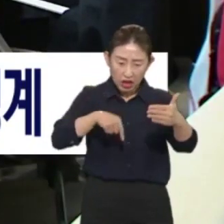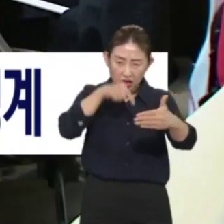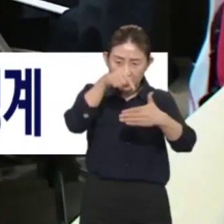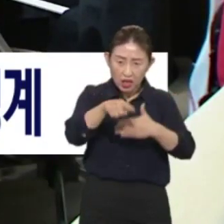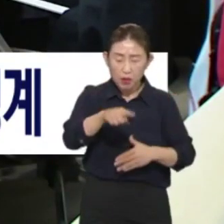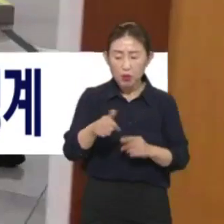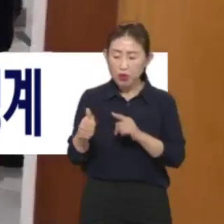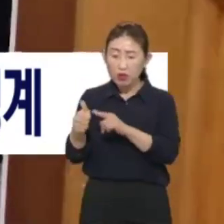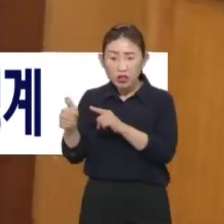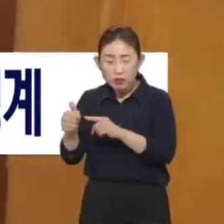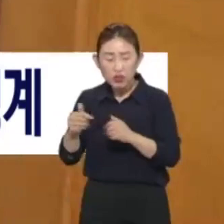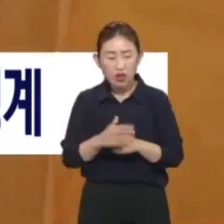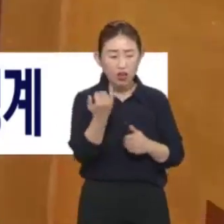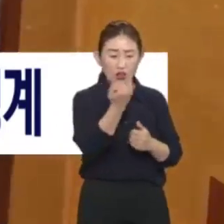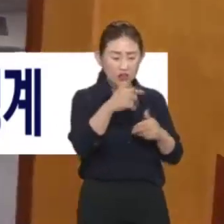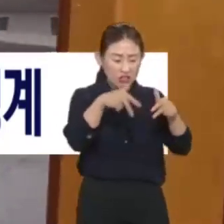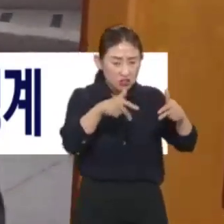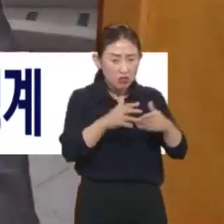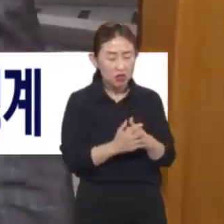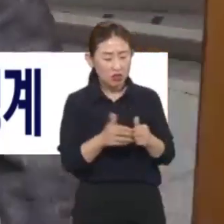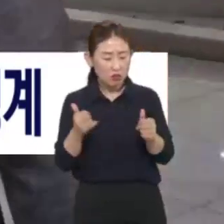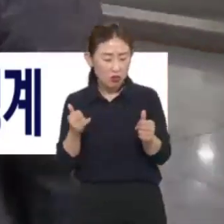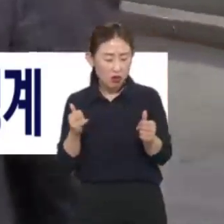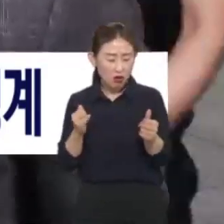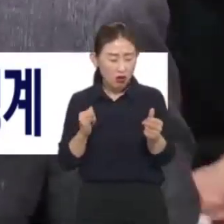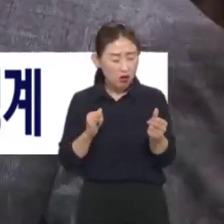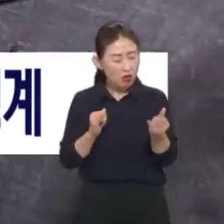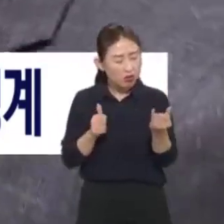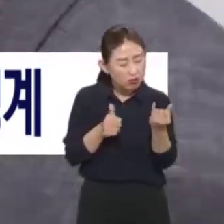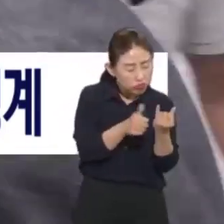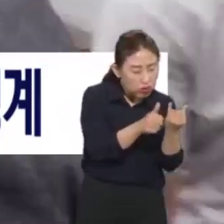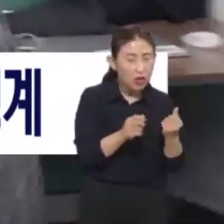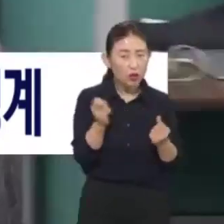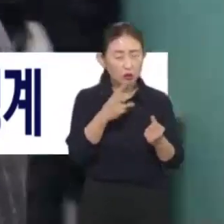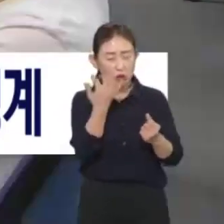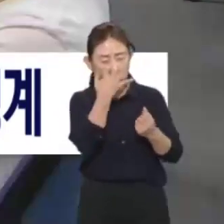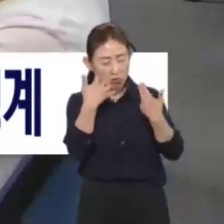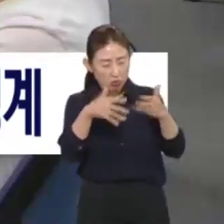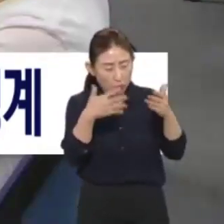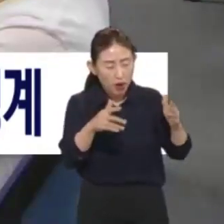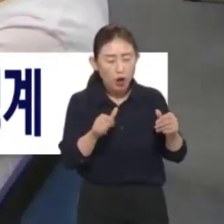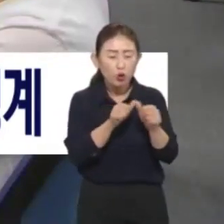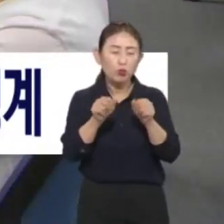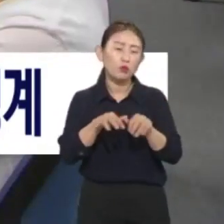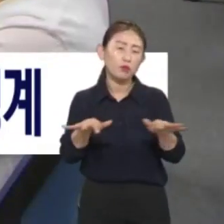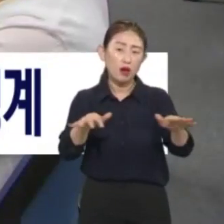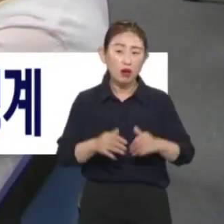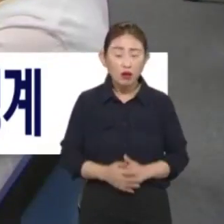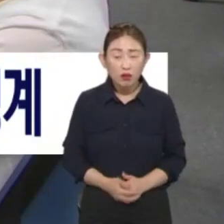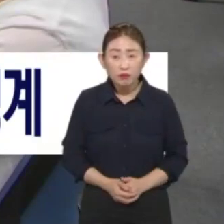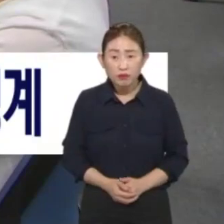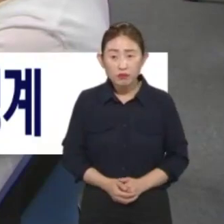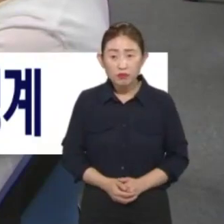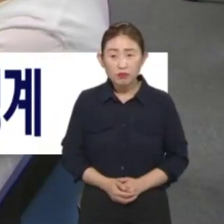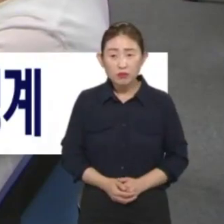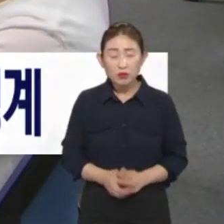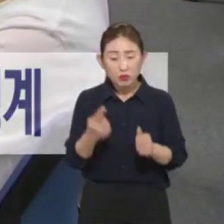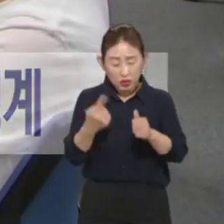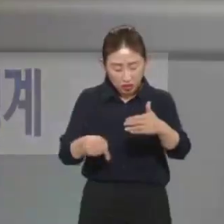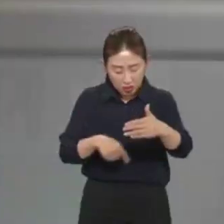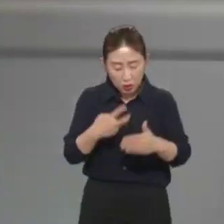운영위원장인 송 의원이 여직원들에게 과도한 신체 접촉으로 성적 수치심을 준다는 소문이 나돌았고 소속 정당에서